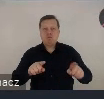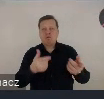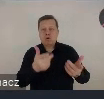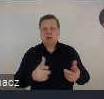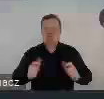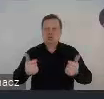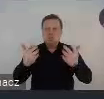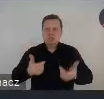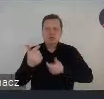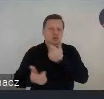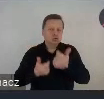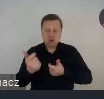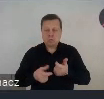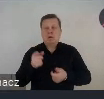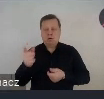chce zrobić.